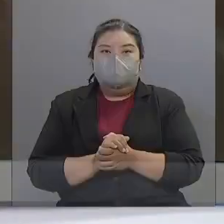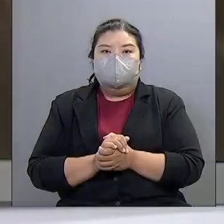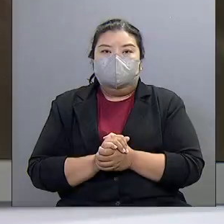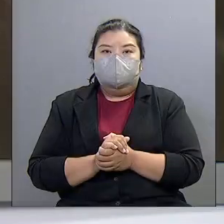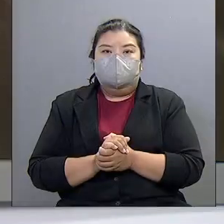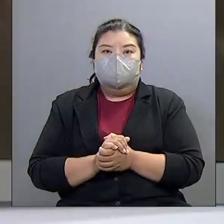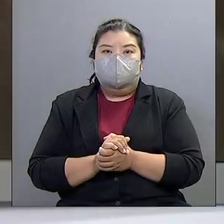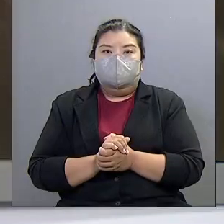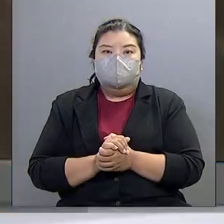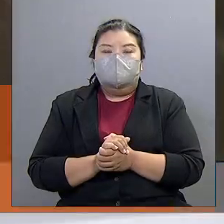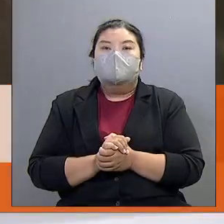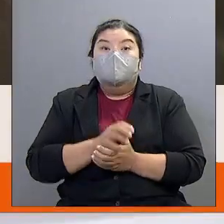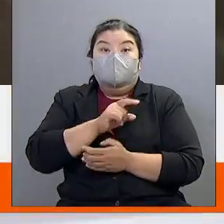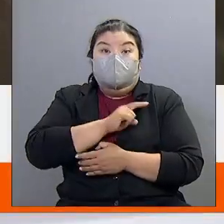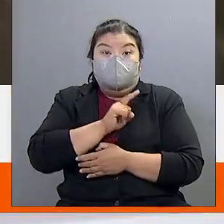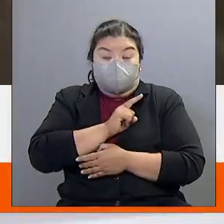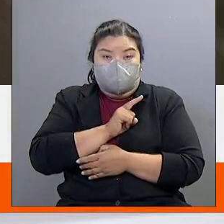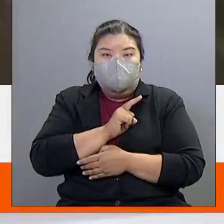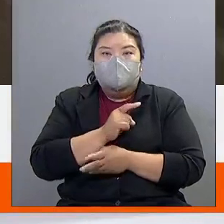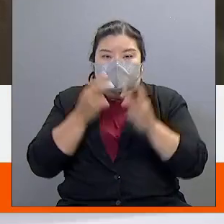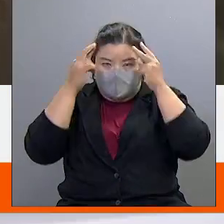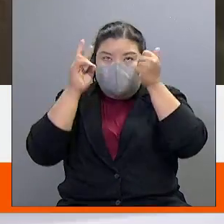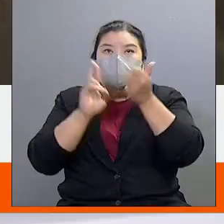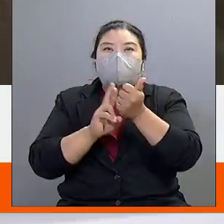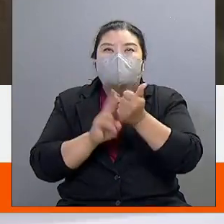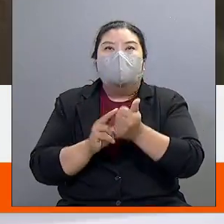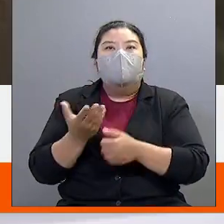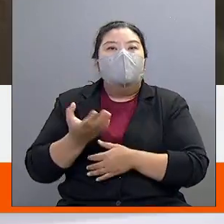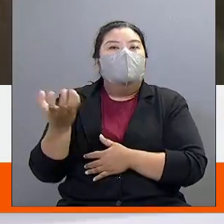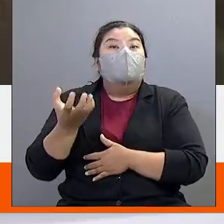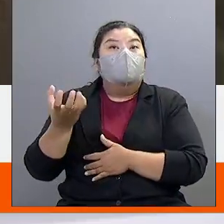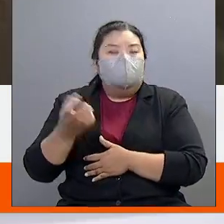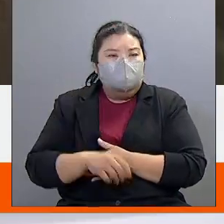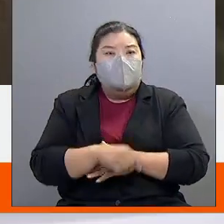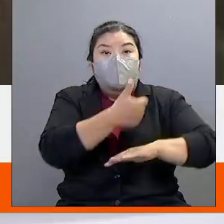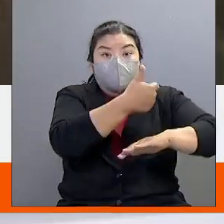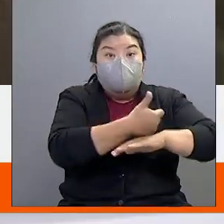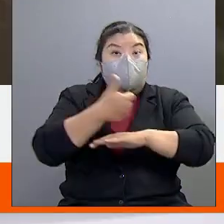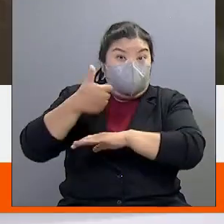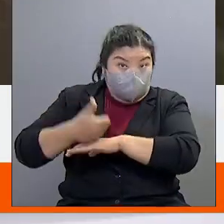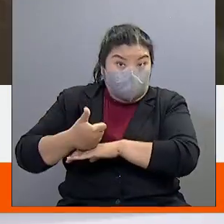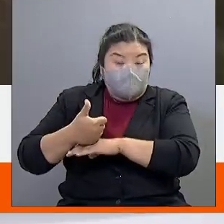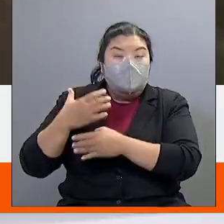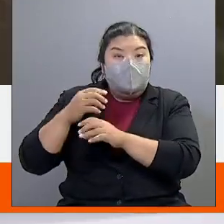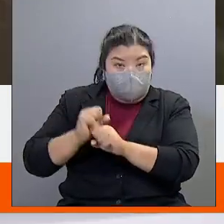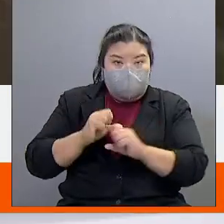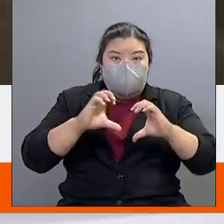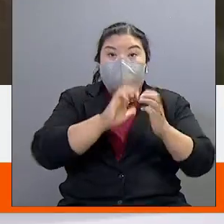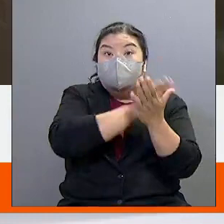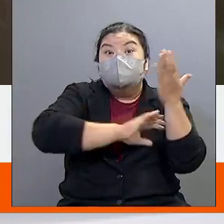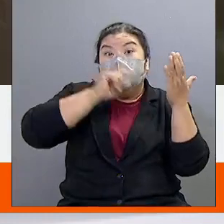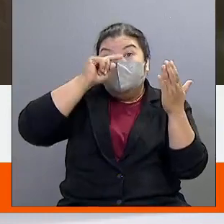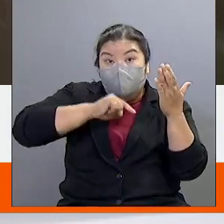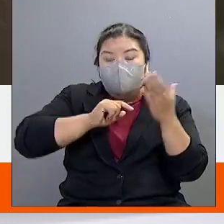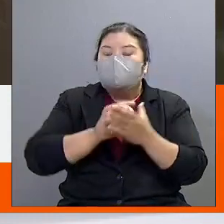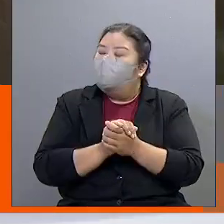ผู้จัดการรัฐบาลลั่นวาจาแล้วนะคะว่าเรียบร้อยดี2หัวหน้าพรรคร่วมรัฐบาลประชาธิปัตย์ภูมิใจไทยจูบป